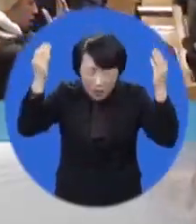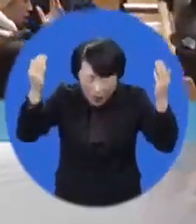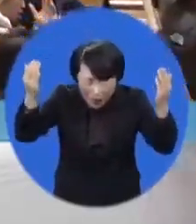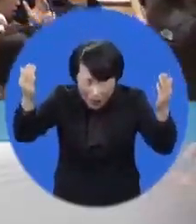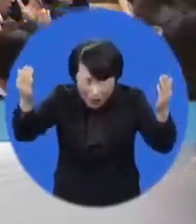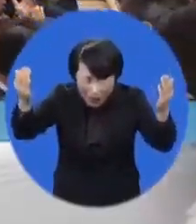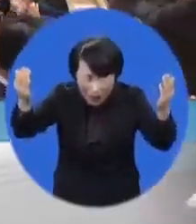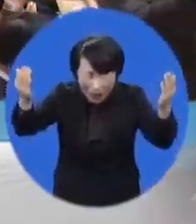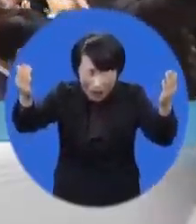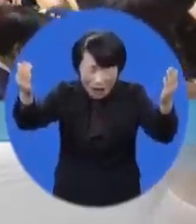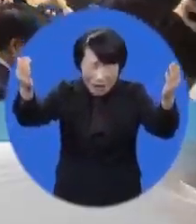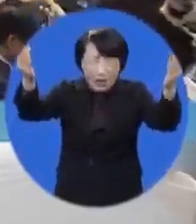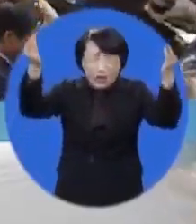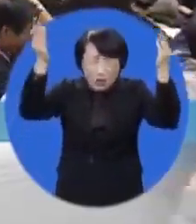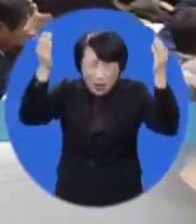주여,